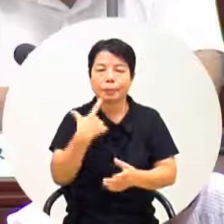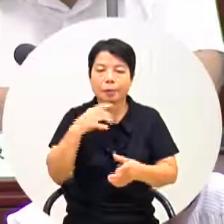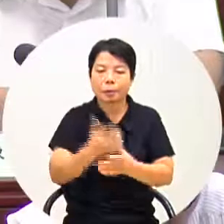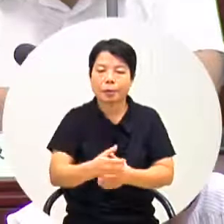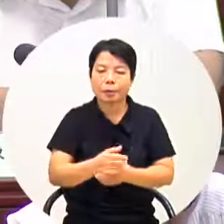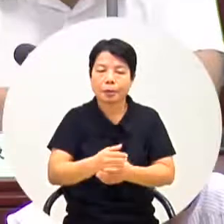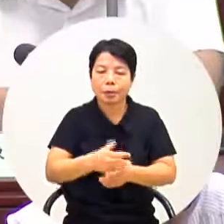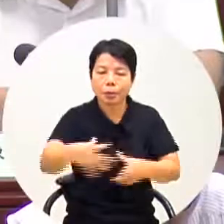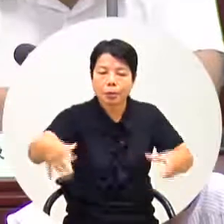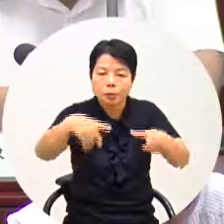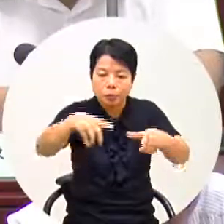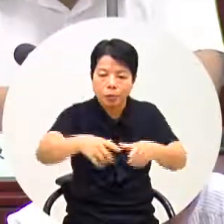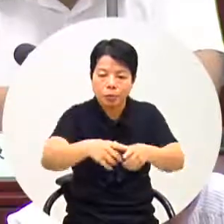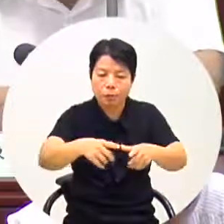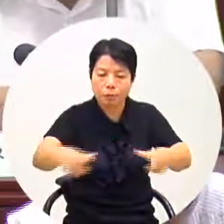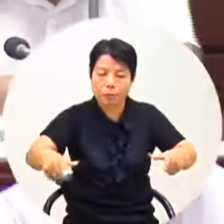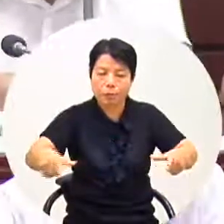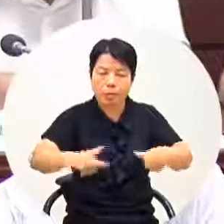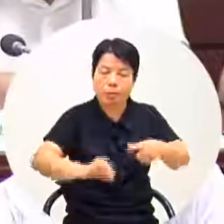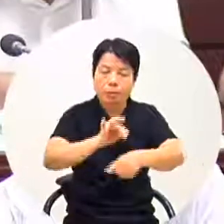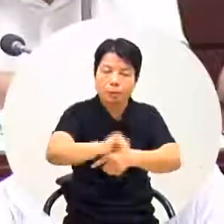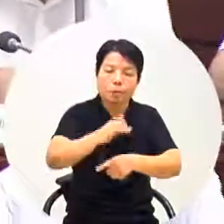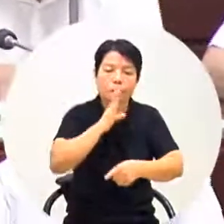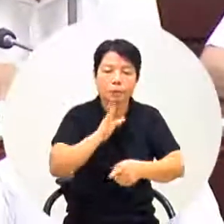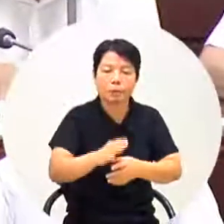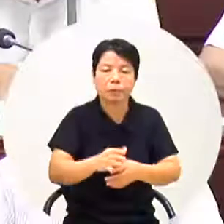市整个生活品质的